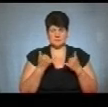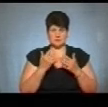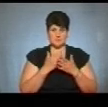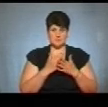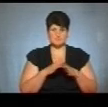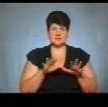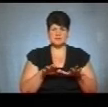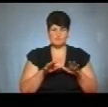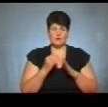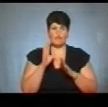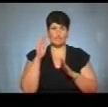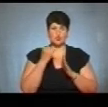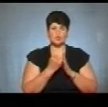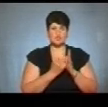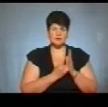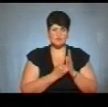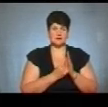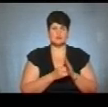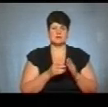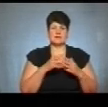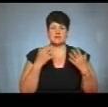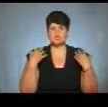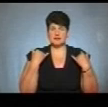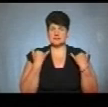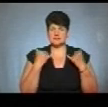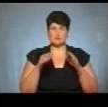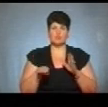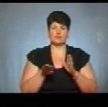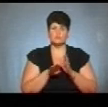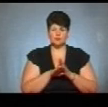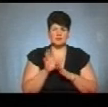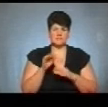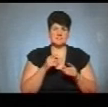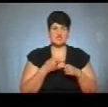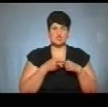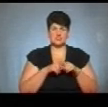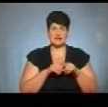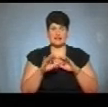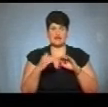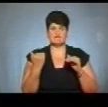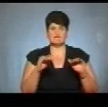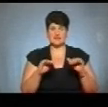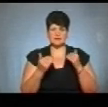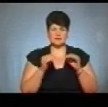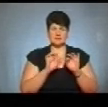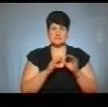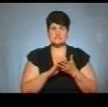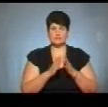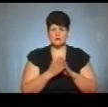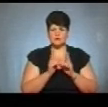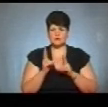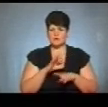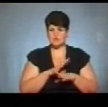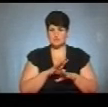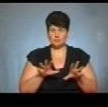словами працівниці цієї структури, яка нам не представилася, начальник зараз у відпустці і всі інженери на викликах. Коментувати ситуацію сьогодні ніхто не